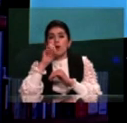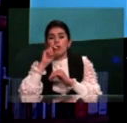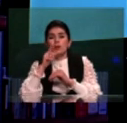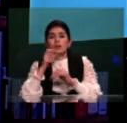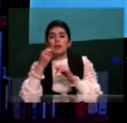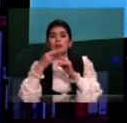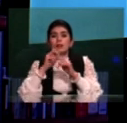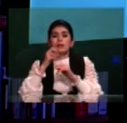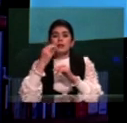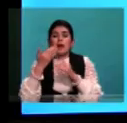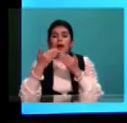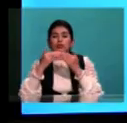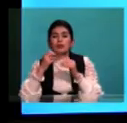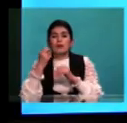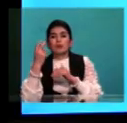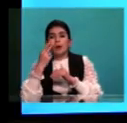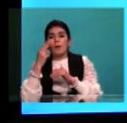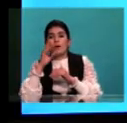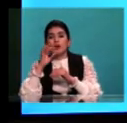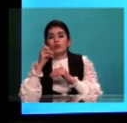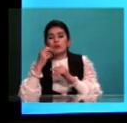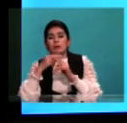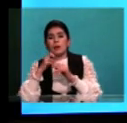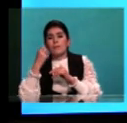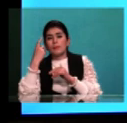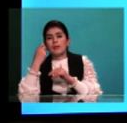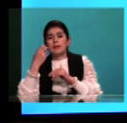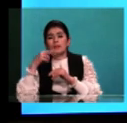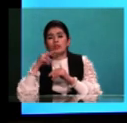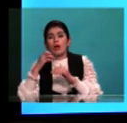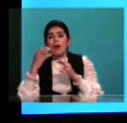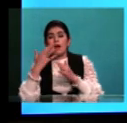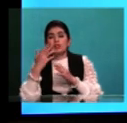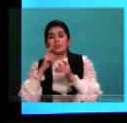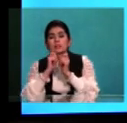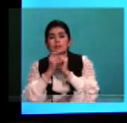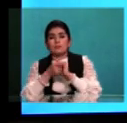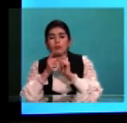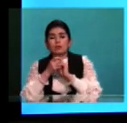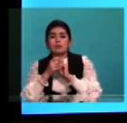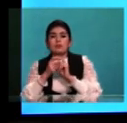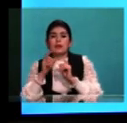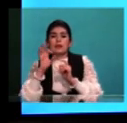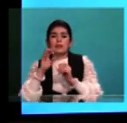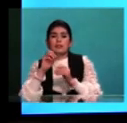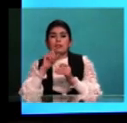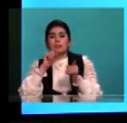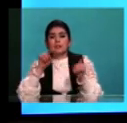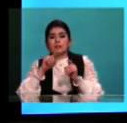для открытия файла, а второй пароль не предназначен для каких-либо изменений или для записи в